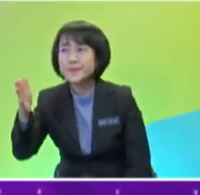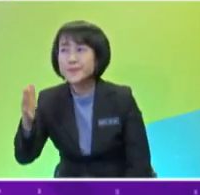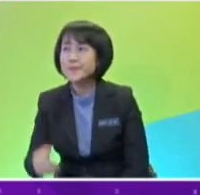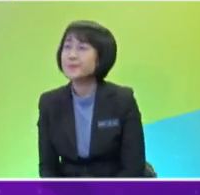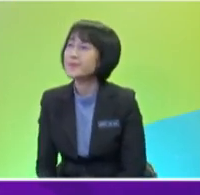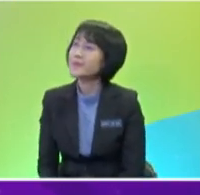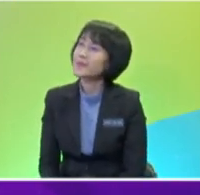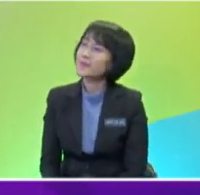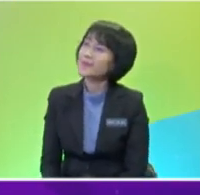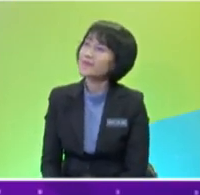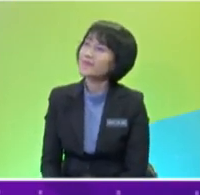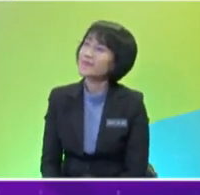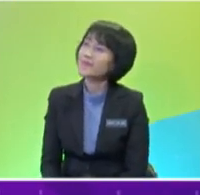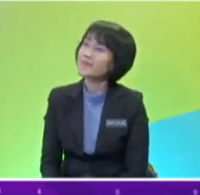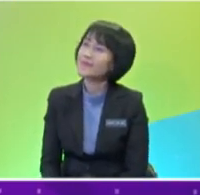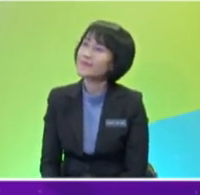keselamatan